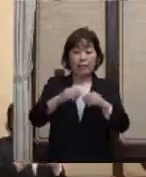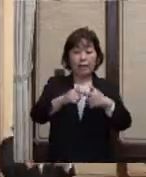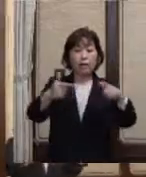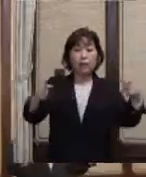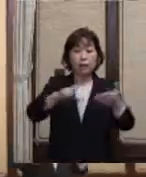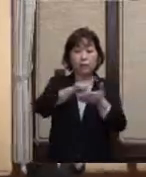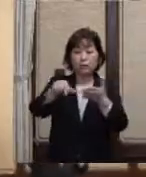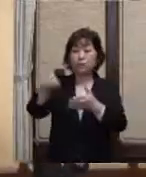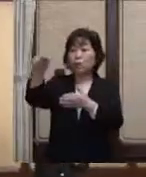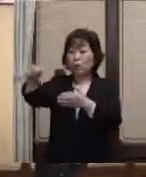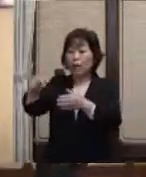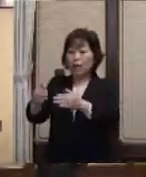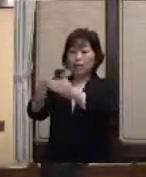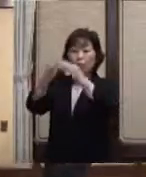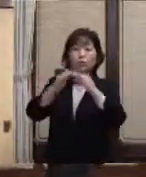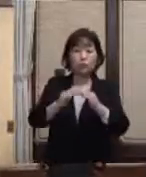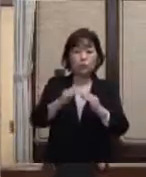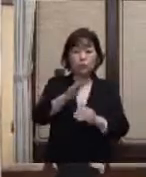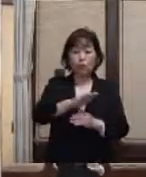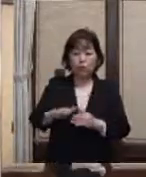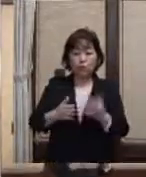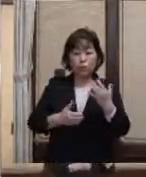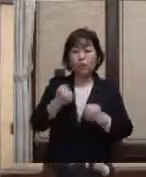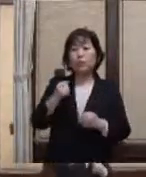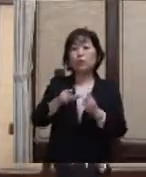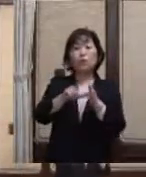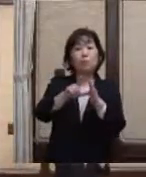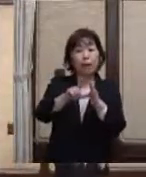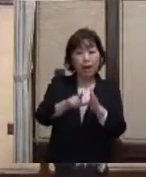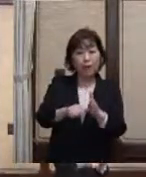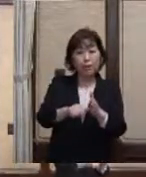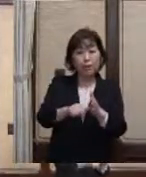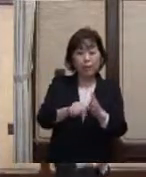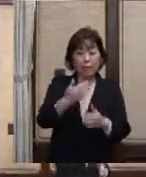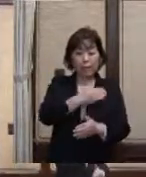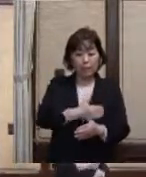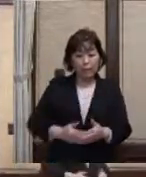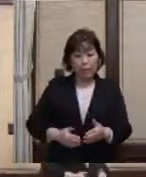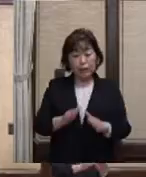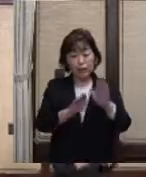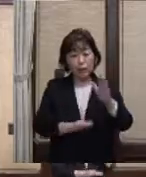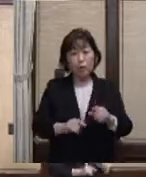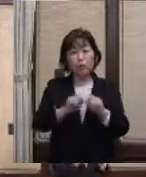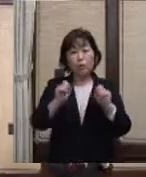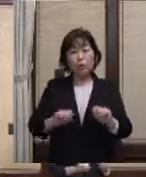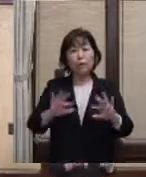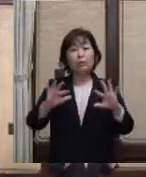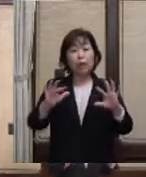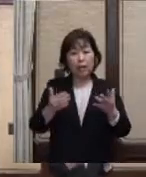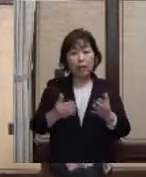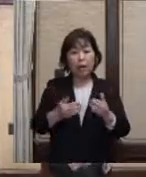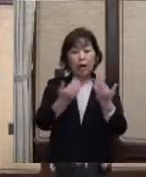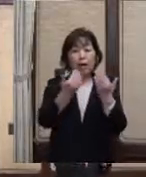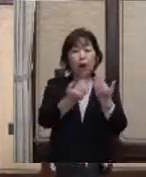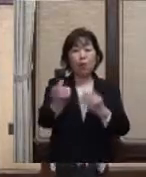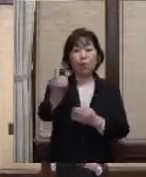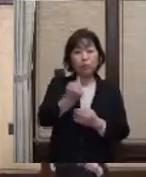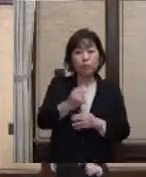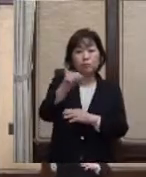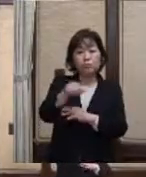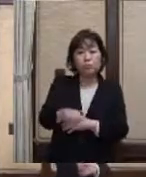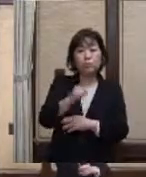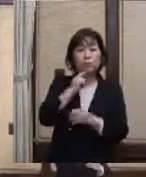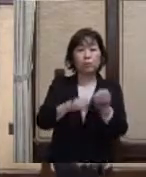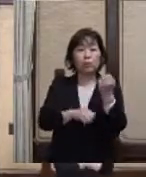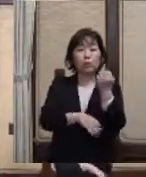入等してくる、児童生徒さんについては、体調に問題がなければ登校を受け入れるということを基本